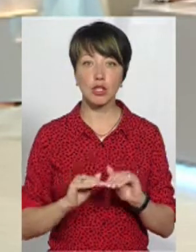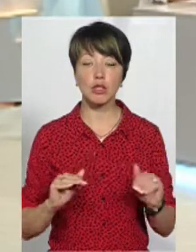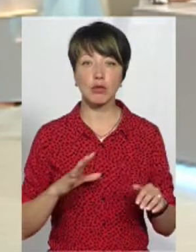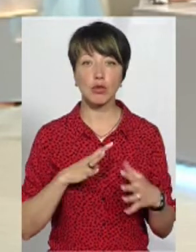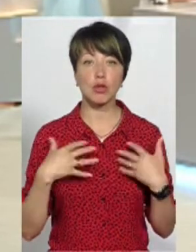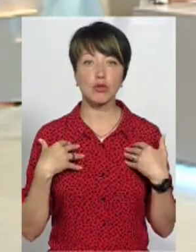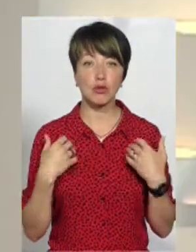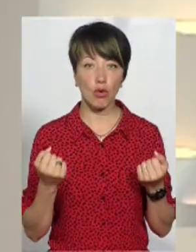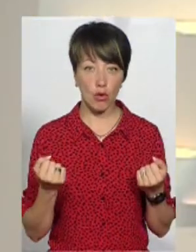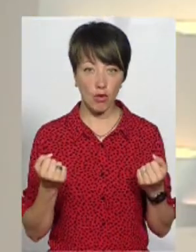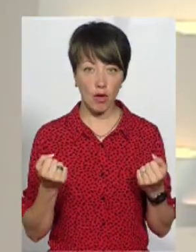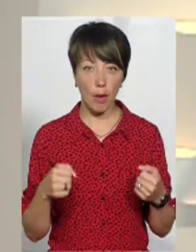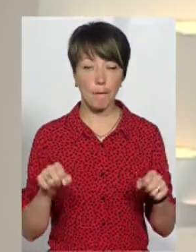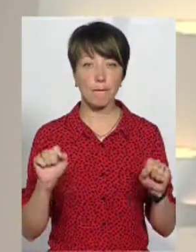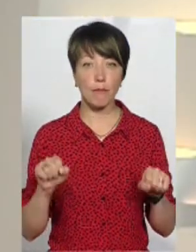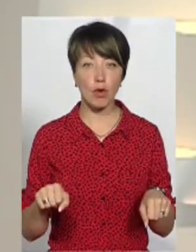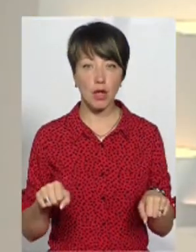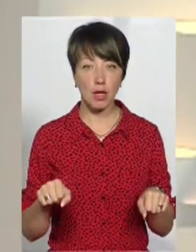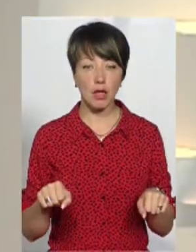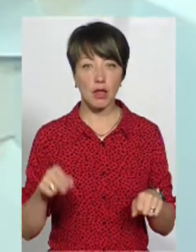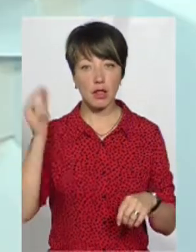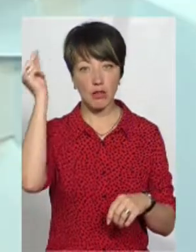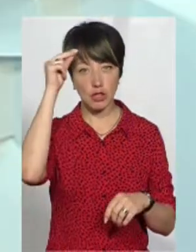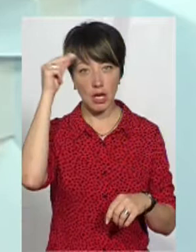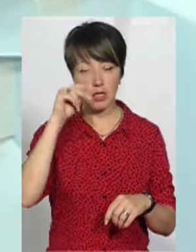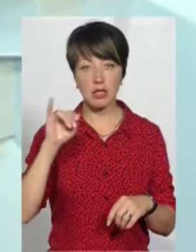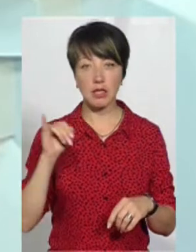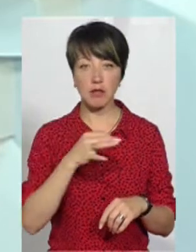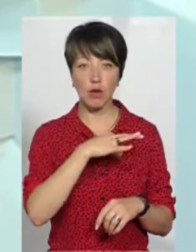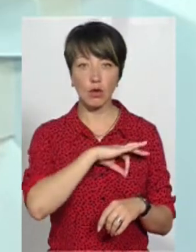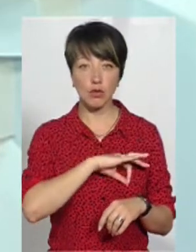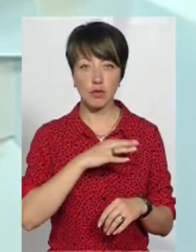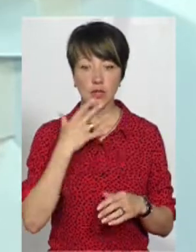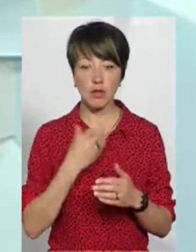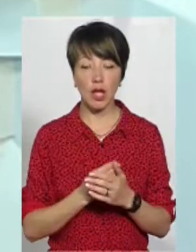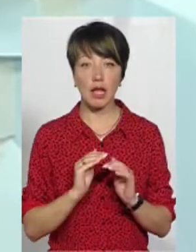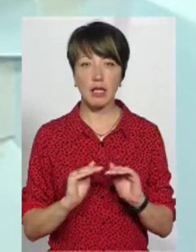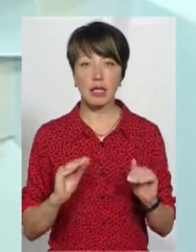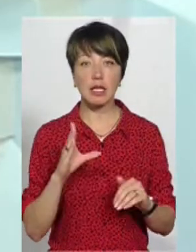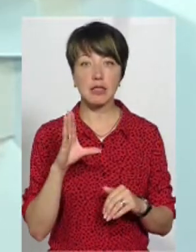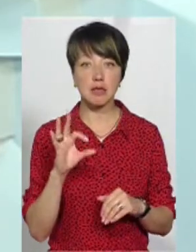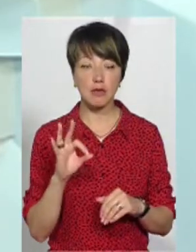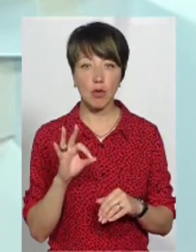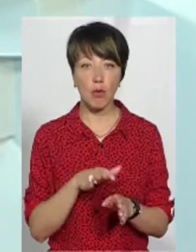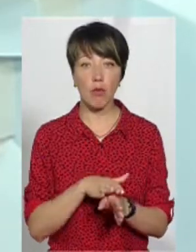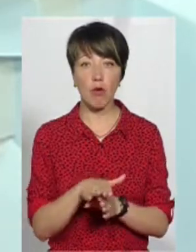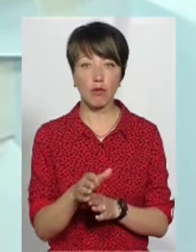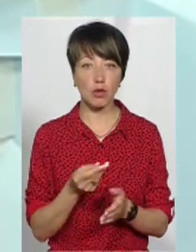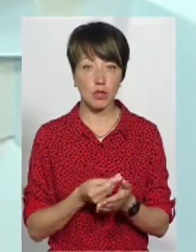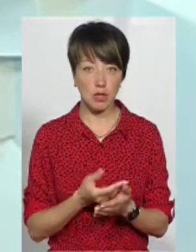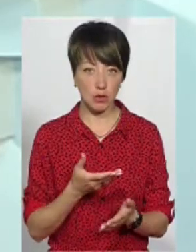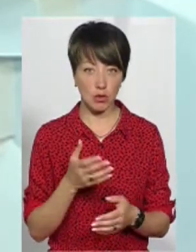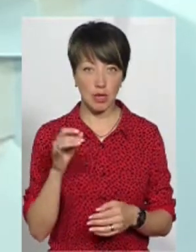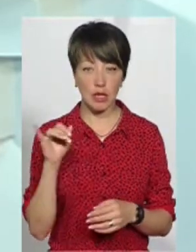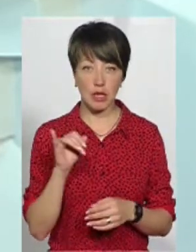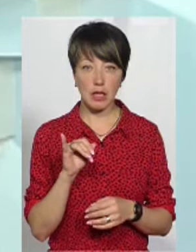були здорові, могли відповідно навчатися і використовувати своє дитинство повноцінно.